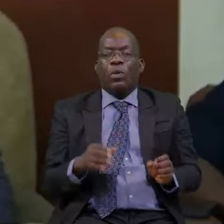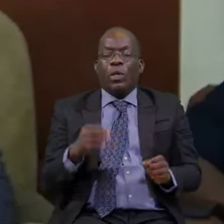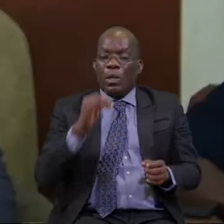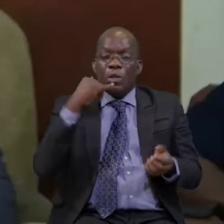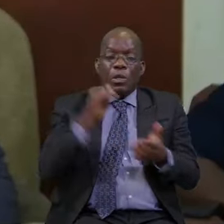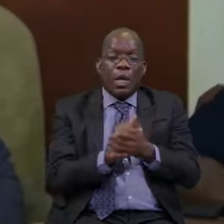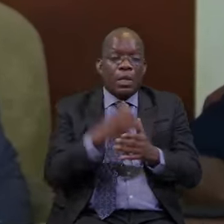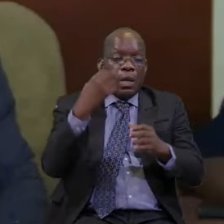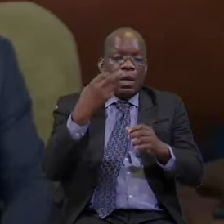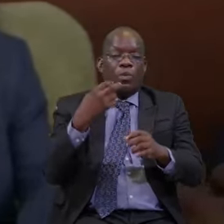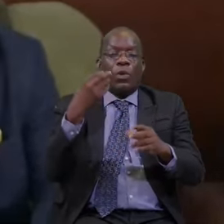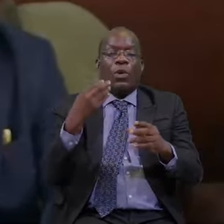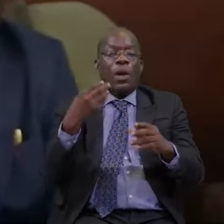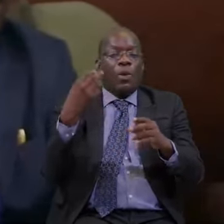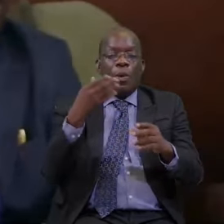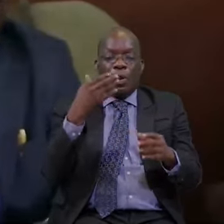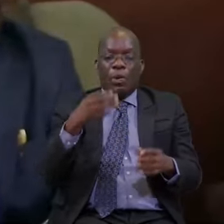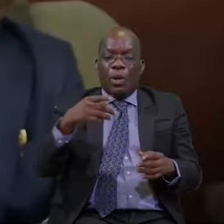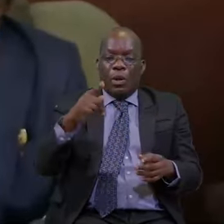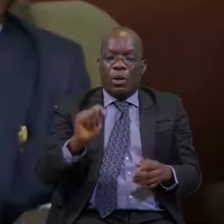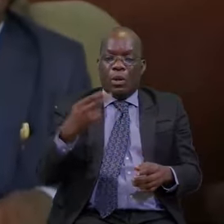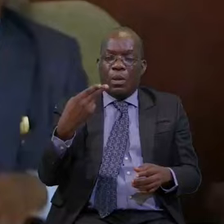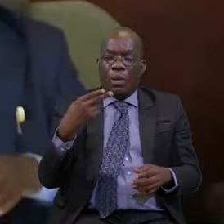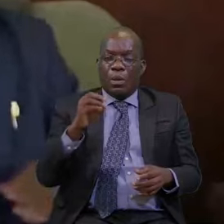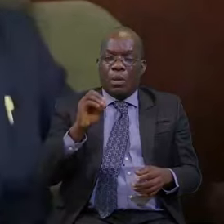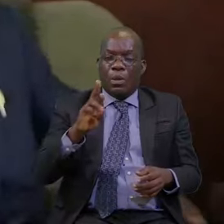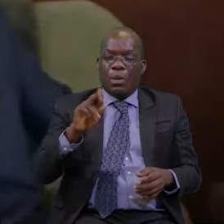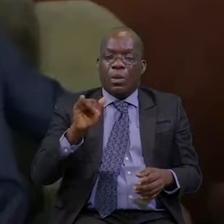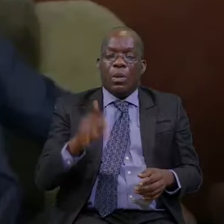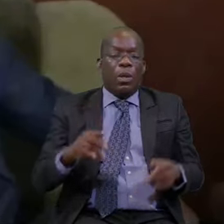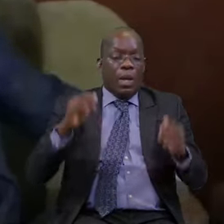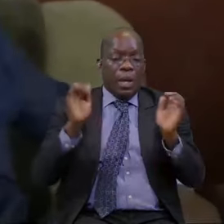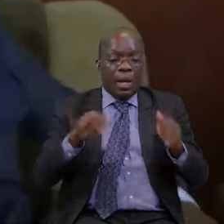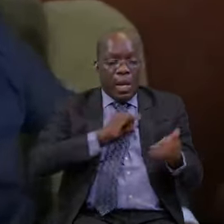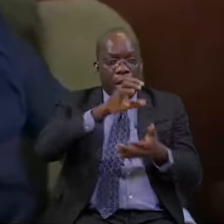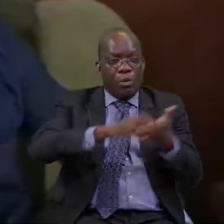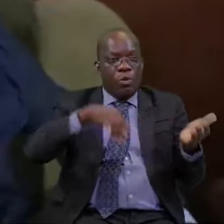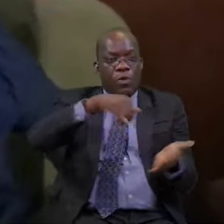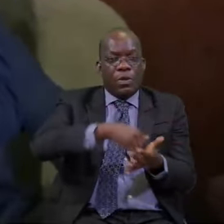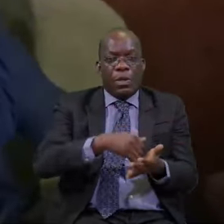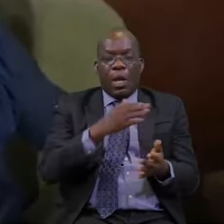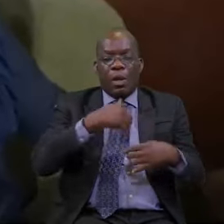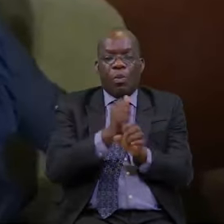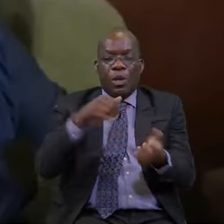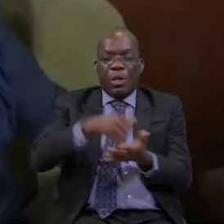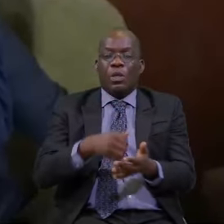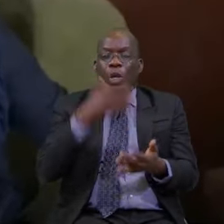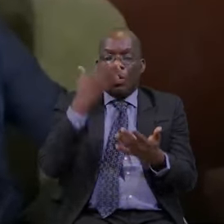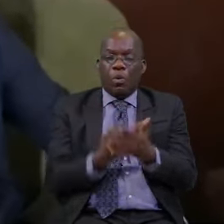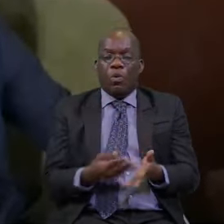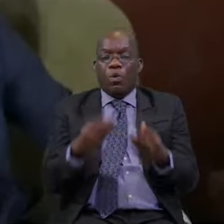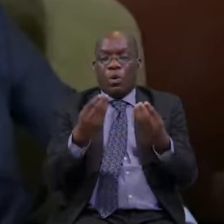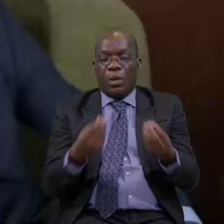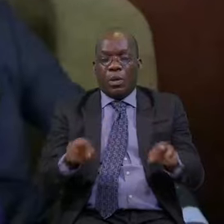Est-ce un sol pierreux ou bien un sol d'épines? Ôtez les épines avant